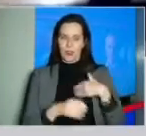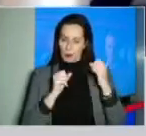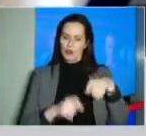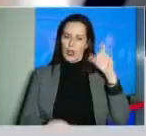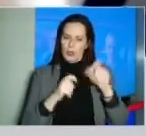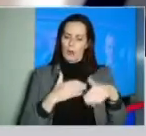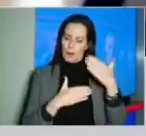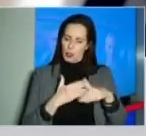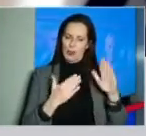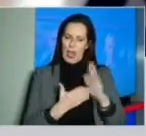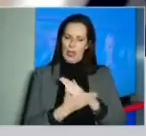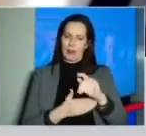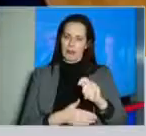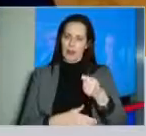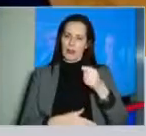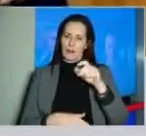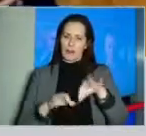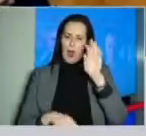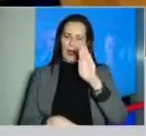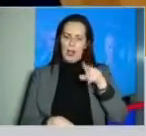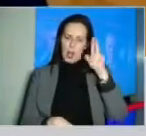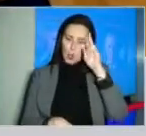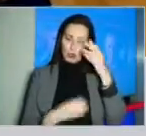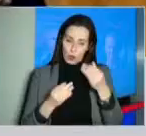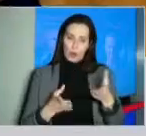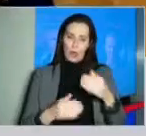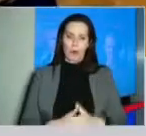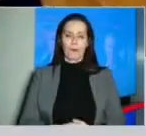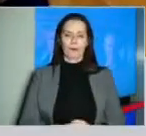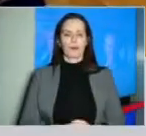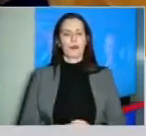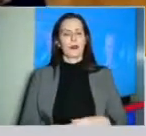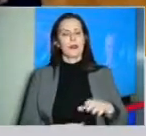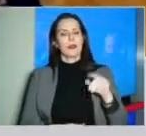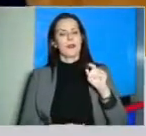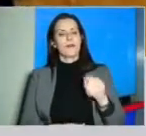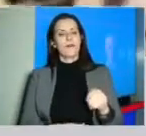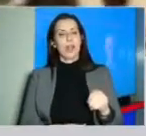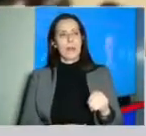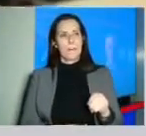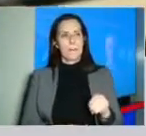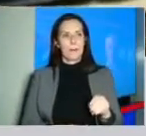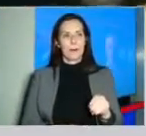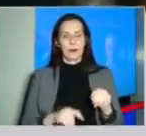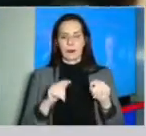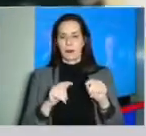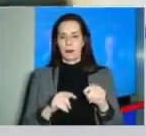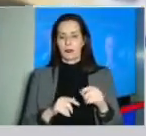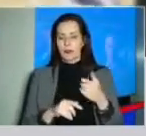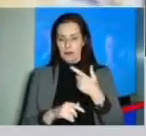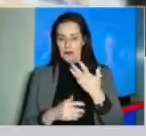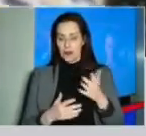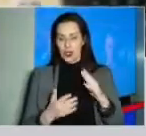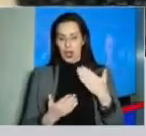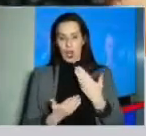שהציבור בסוף יכריע דווקא לצד שלנו, וטוב שכך. ואם יגיע הרגע, וכנראה יגיע לפי הערכות